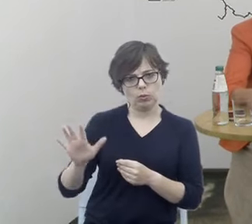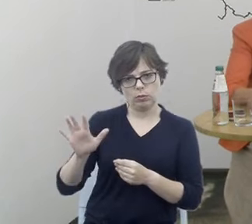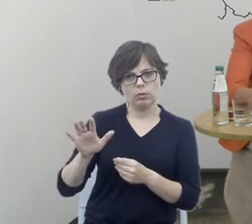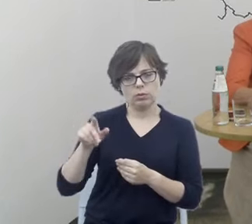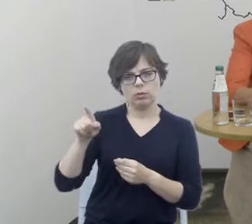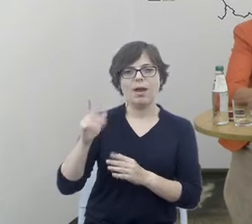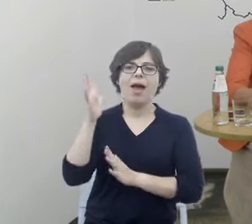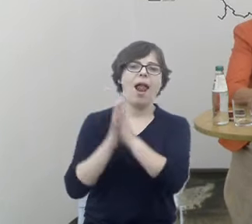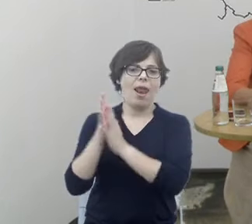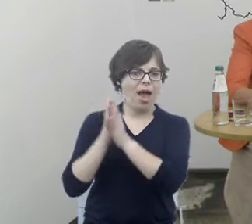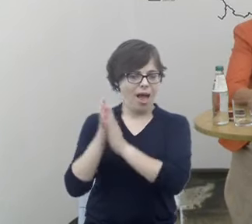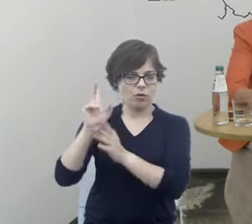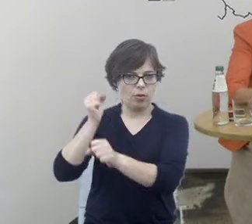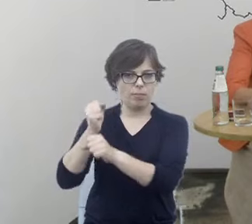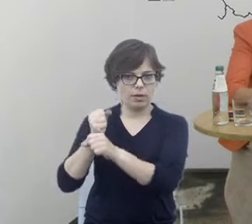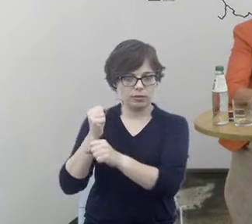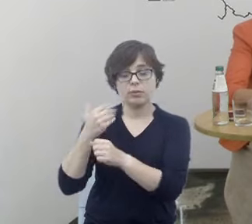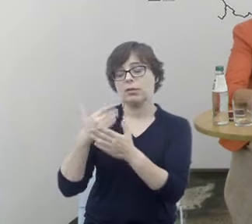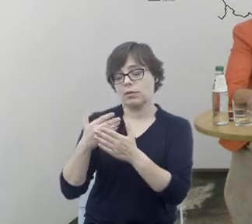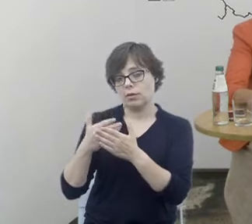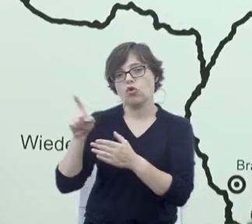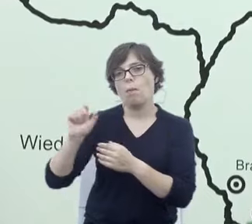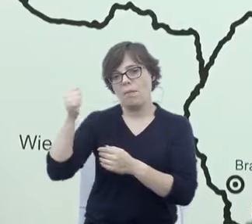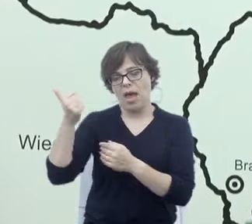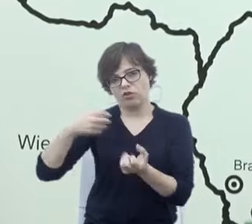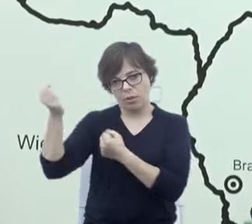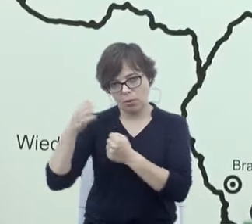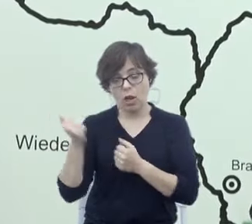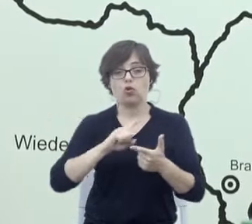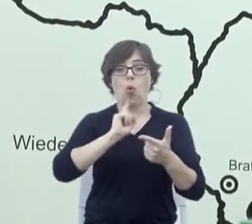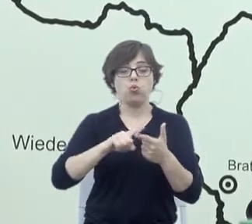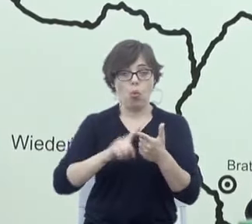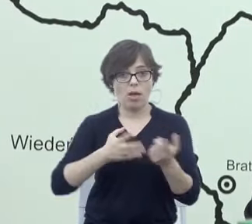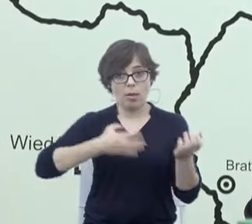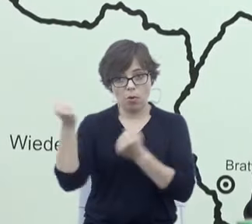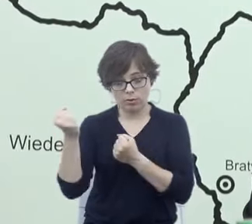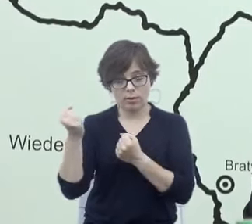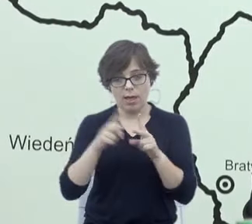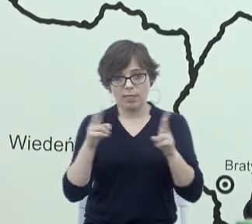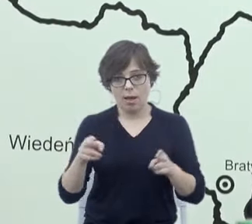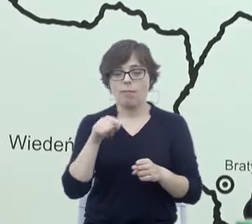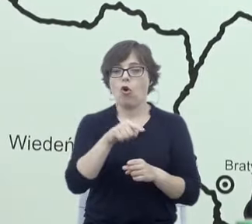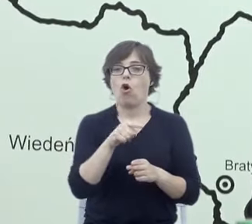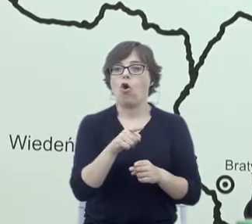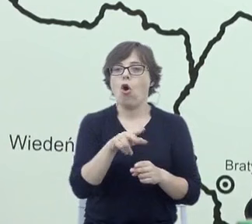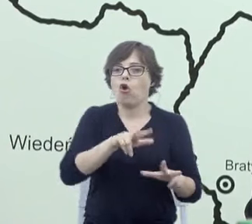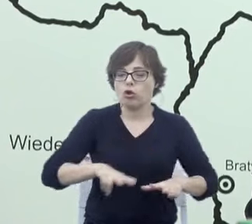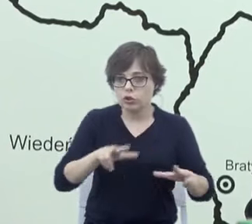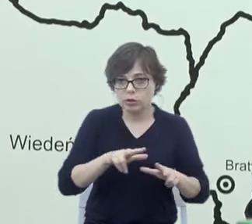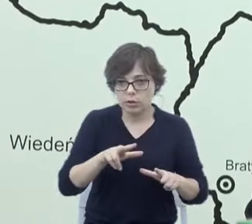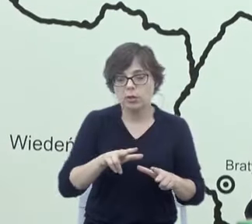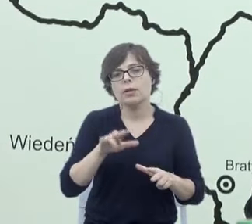tak, leśników, więc tu też trochę leśników. Druga dotyczyła rodzin i małej grupy zamożniejszych Żydów. Nie mamy